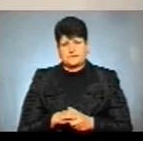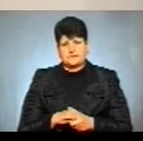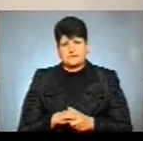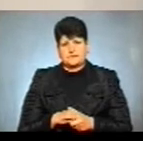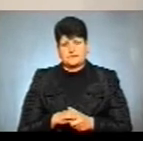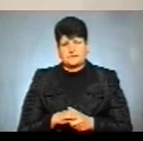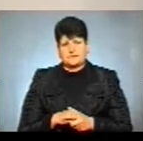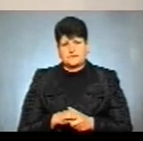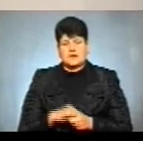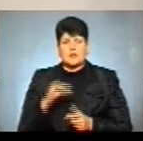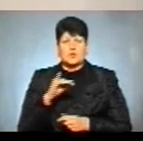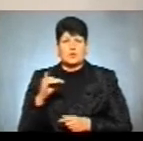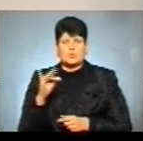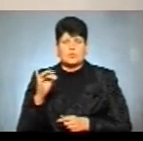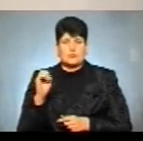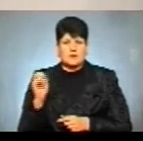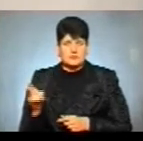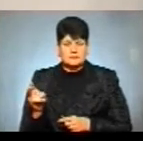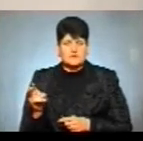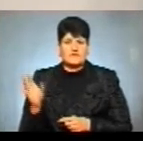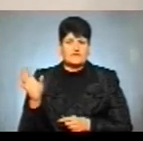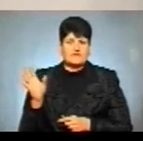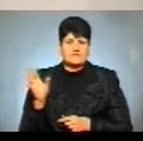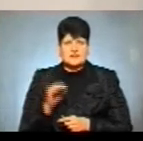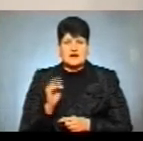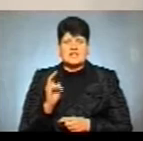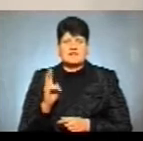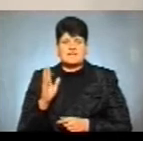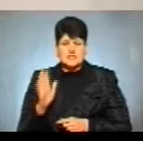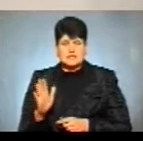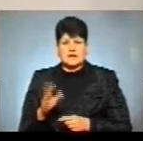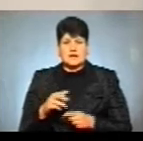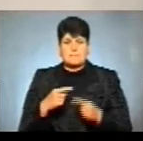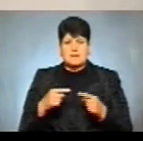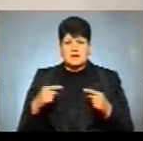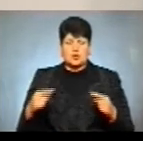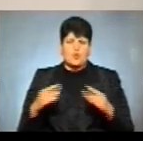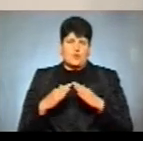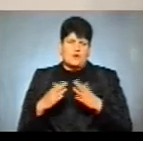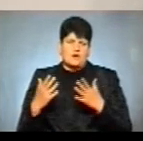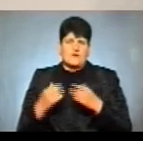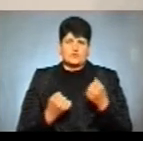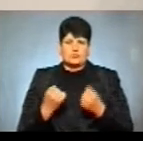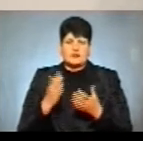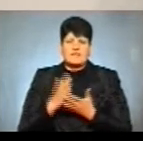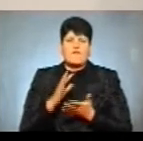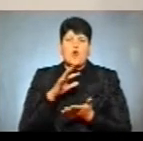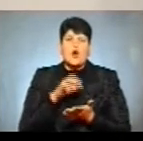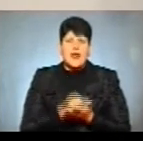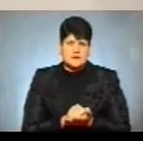в Юрика все, вся квартира, майно та автомобілі все знаходиться в